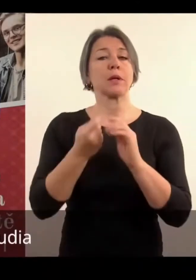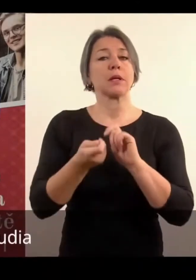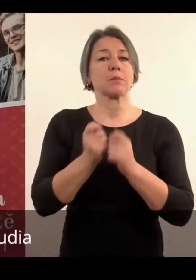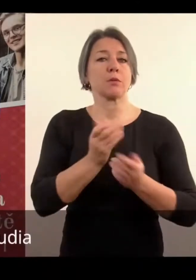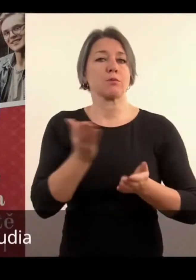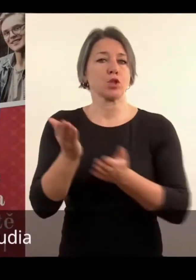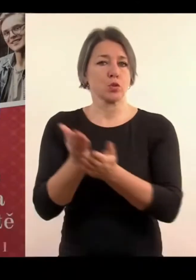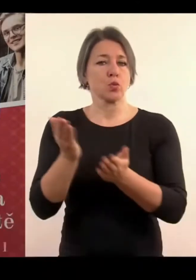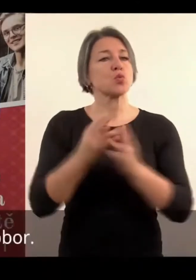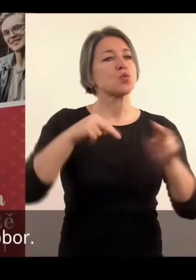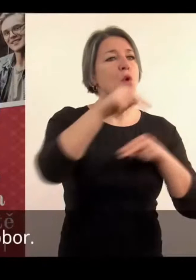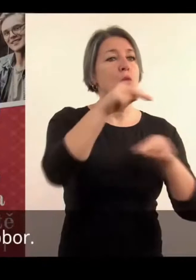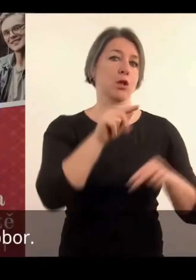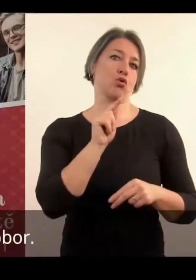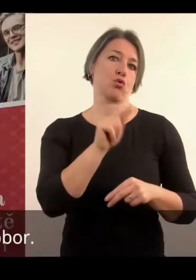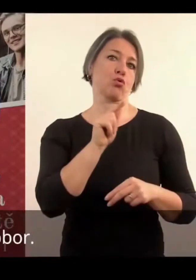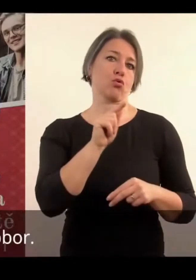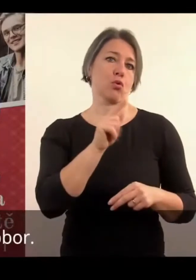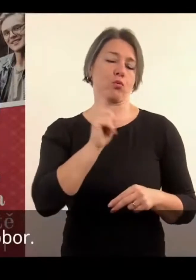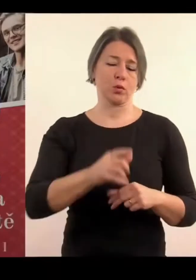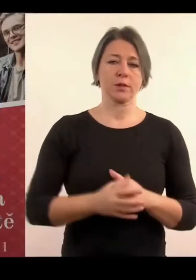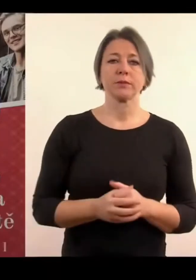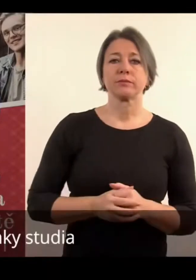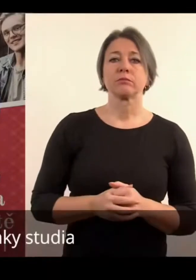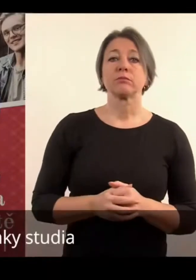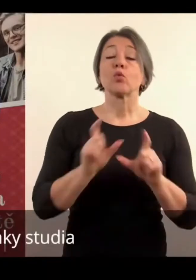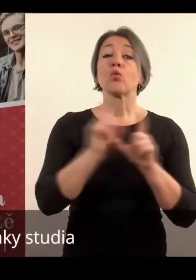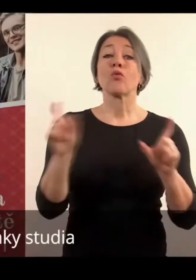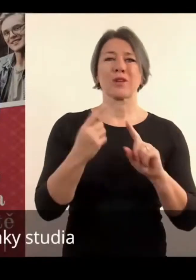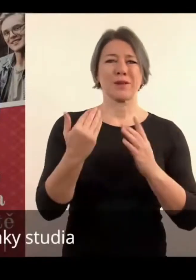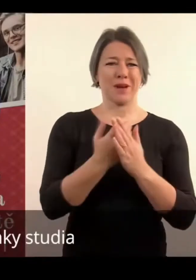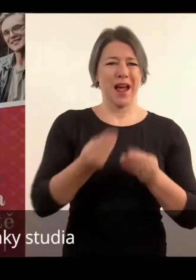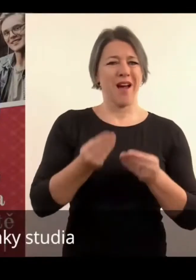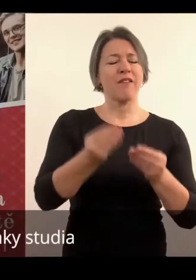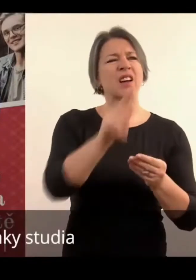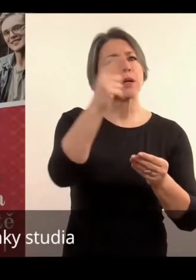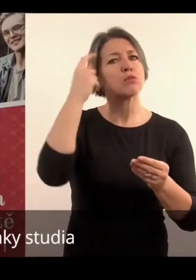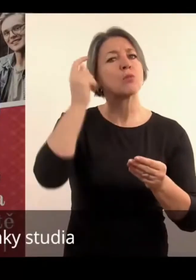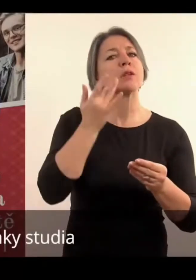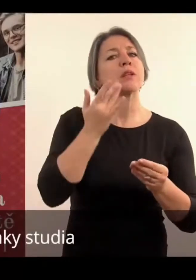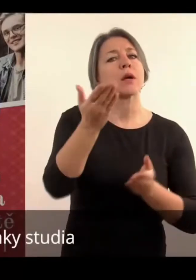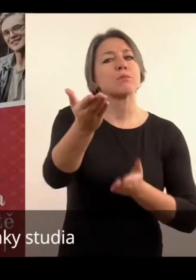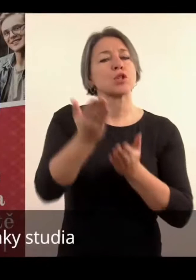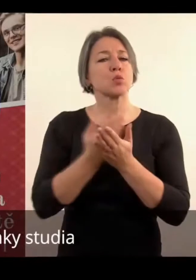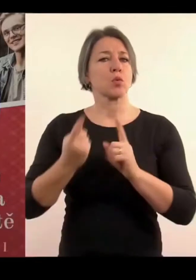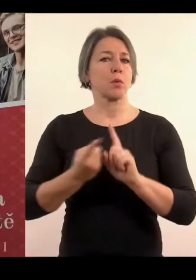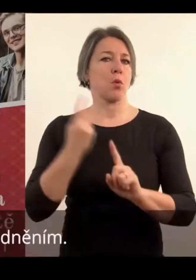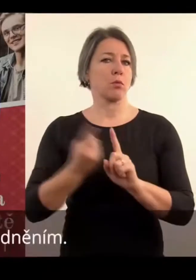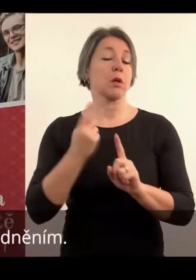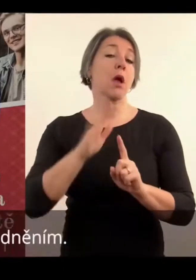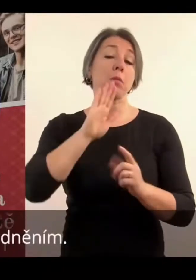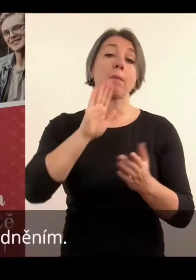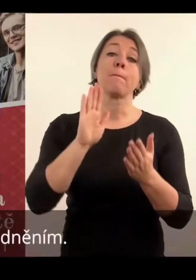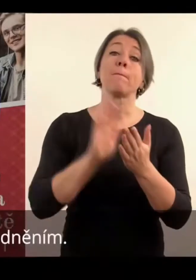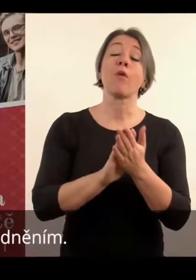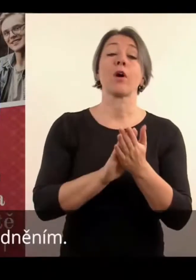s ohledem na ten váš zvolený odbor. Aby se vám přizpůsobily ty podmínky studia a pomohlo vám